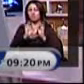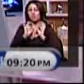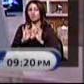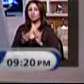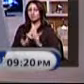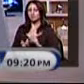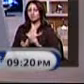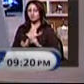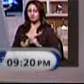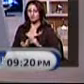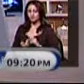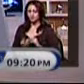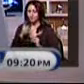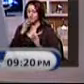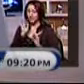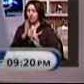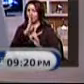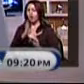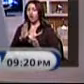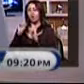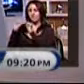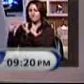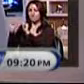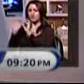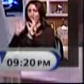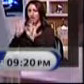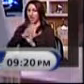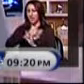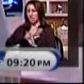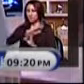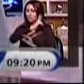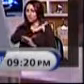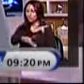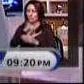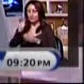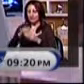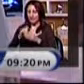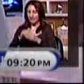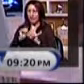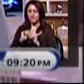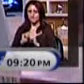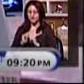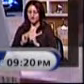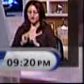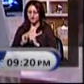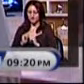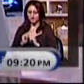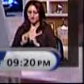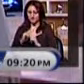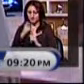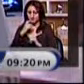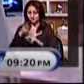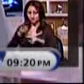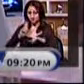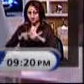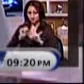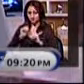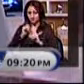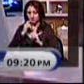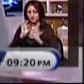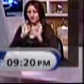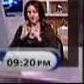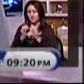الوقت مناسب لذلك ام غير مناسب؟ برضه سؤال لا ما هو بعضها، ما انا بقول لك بعض المخاوف حقيقيه وبعضها كاذب. بعضها حقيقيه فعلا نتناقش